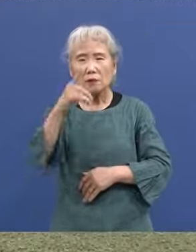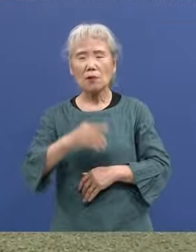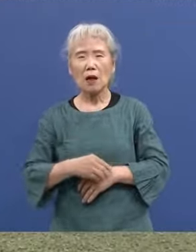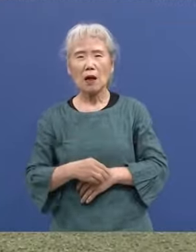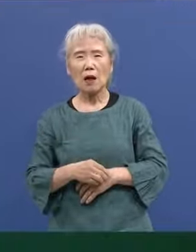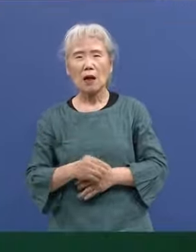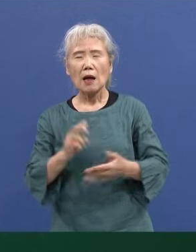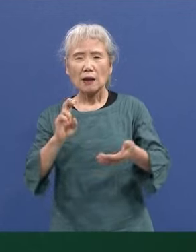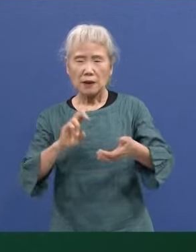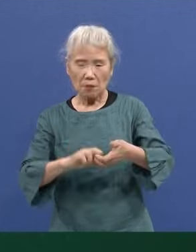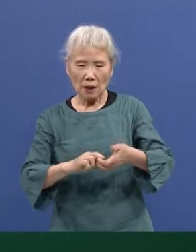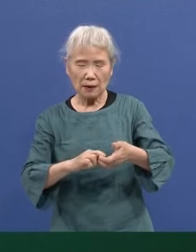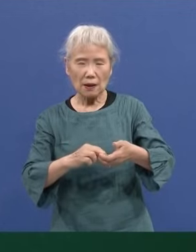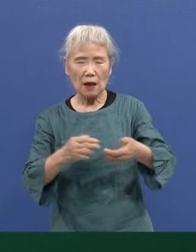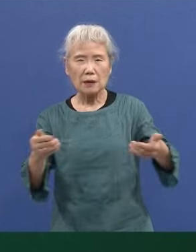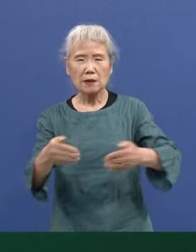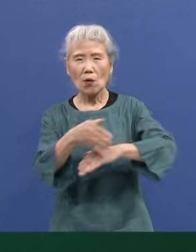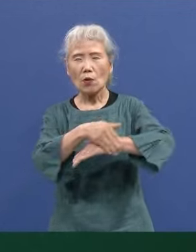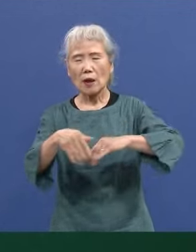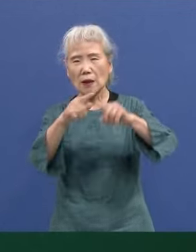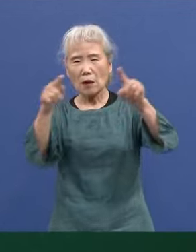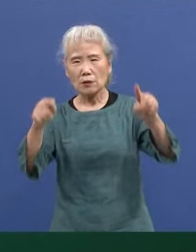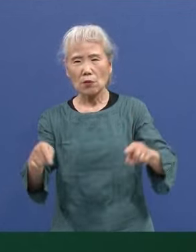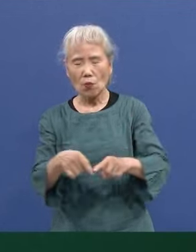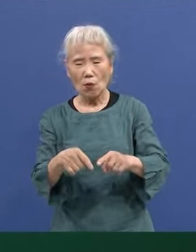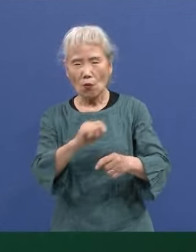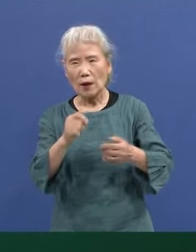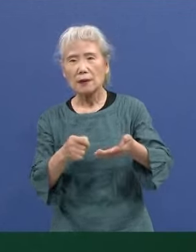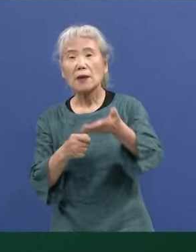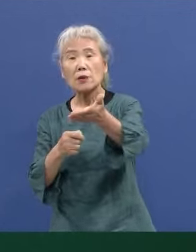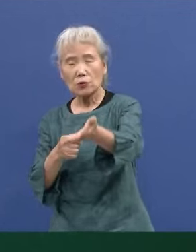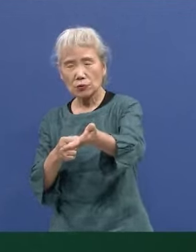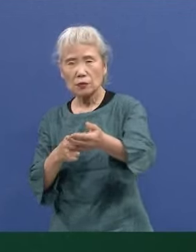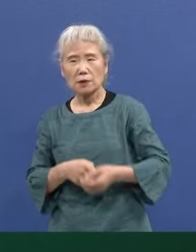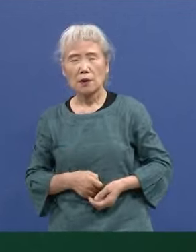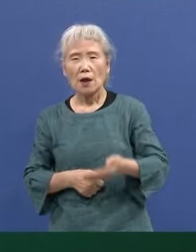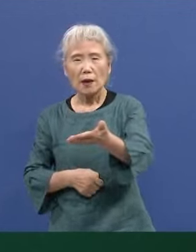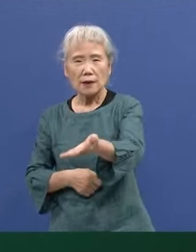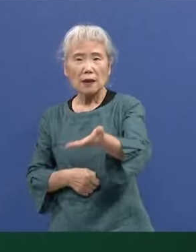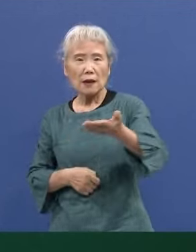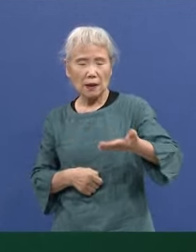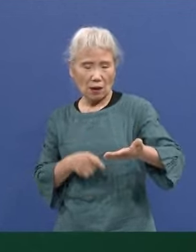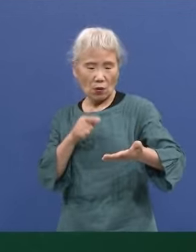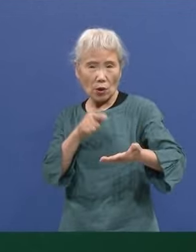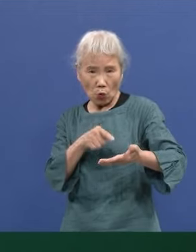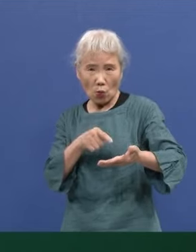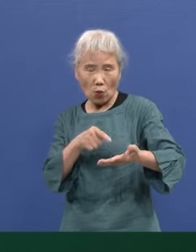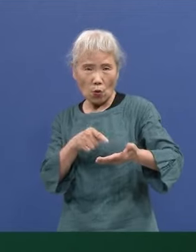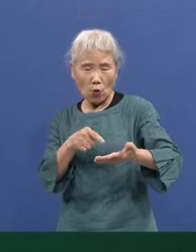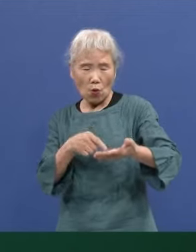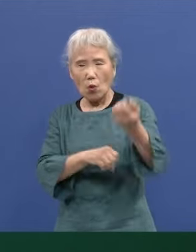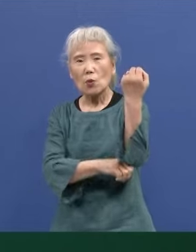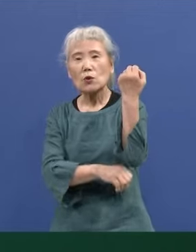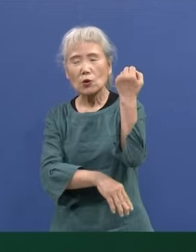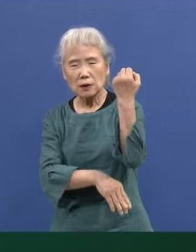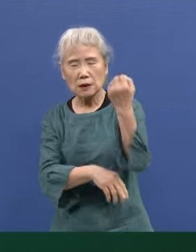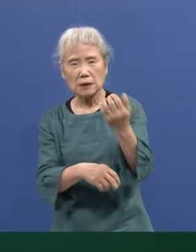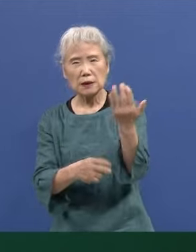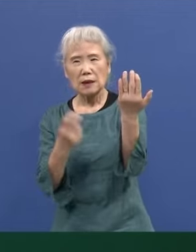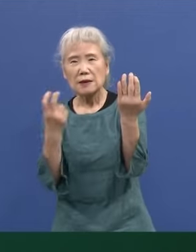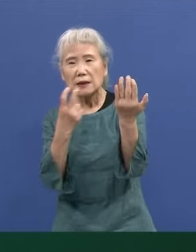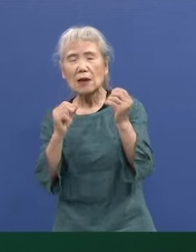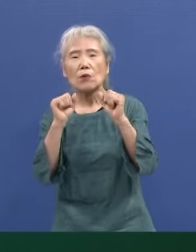所定の事業計画書を提出いただくことが必要となります。そしていただきました事業計画書をもとに審査をいた